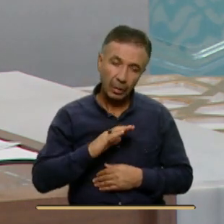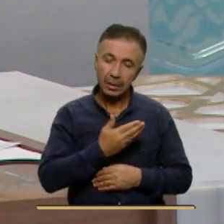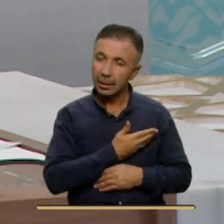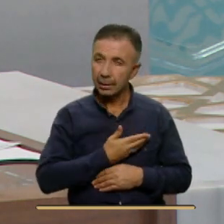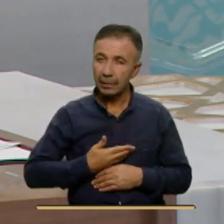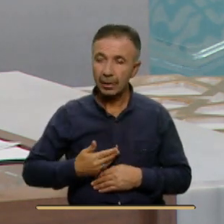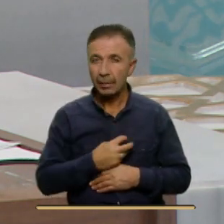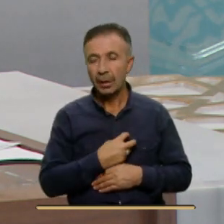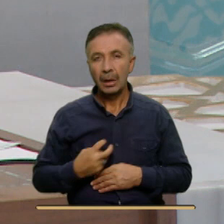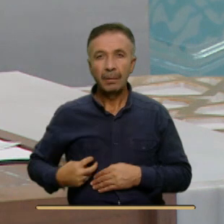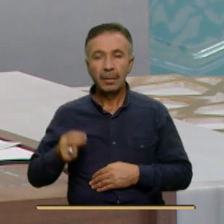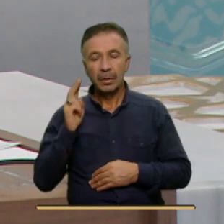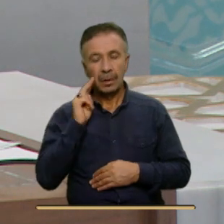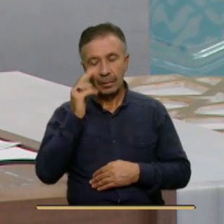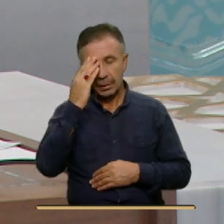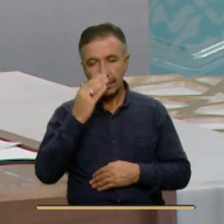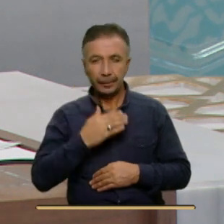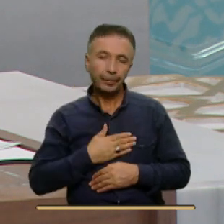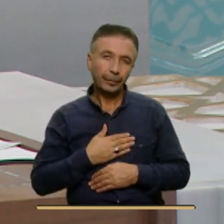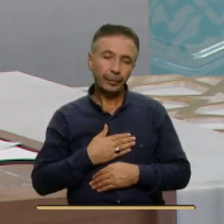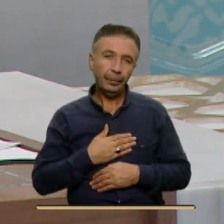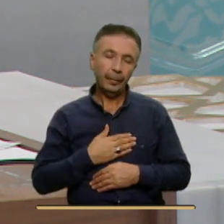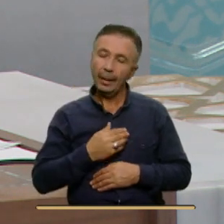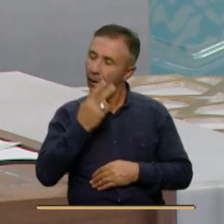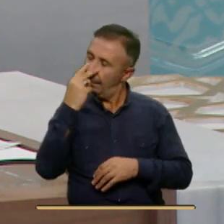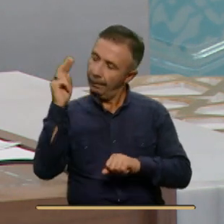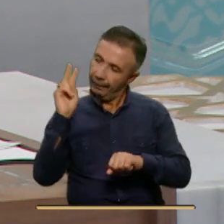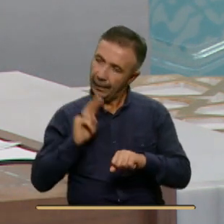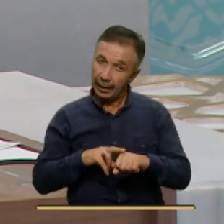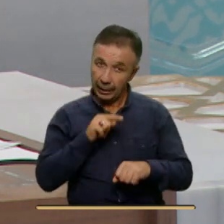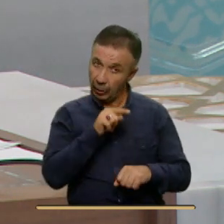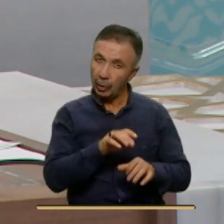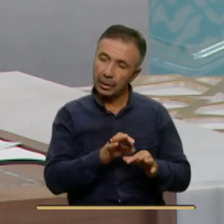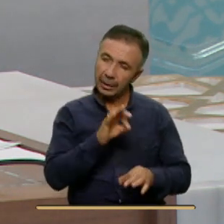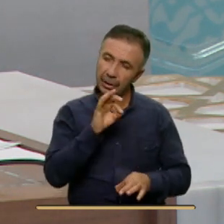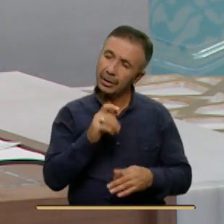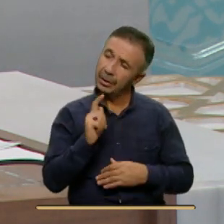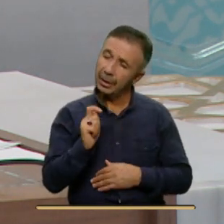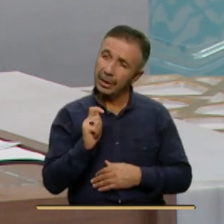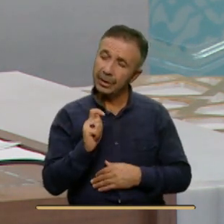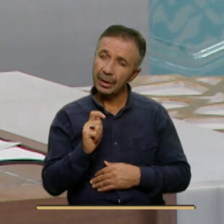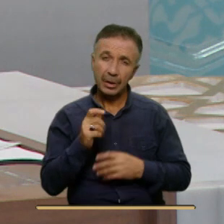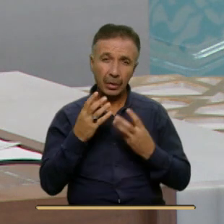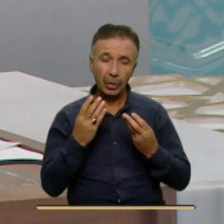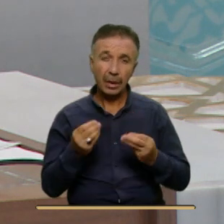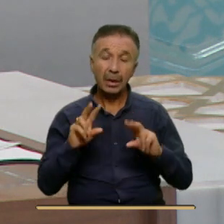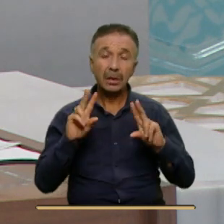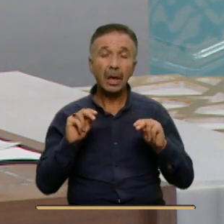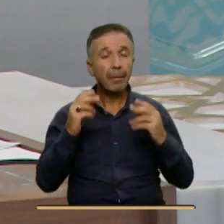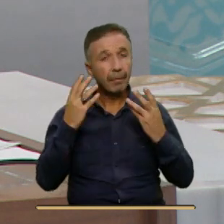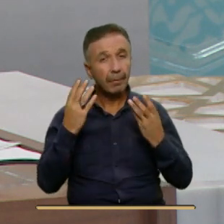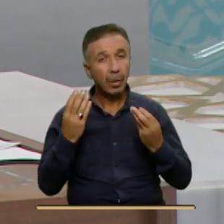sevgili Peygamberimiz aleyhissalatü vesselam, vallahi o kişi gerçek anlamda, kamil